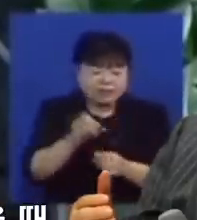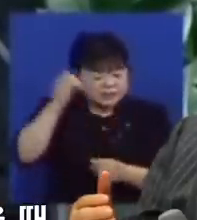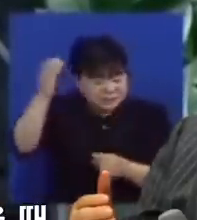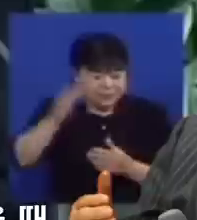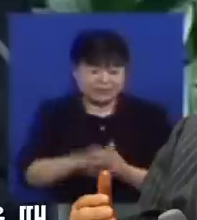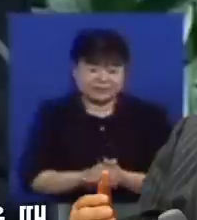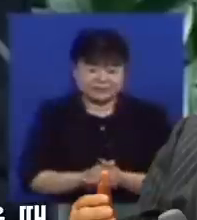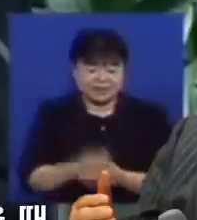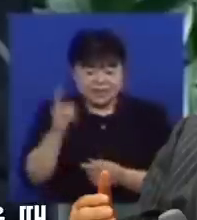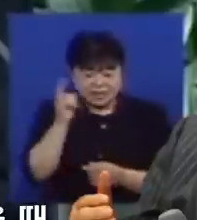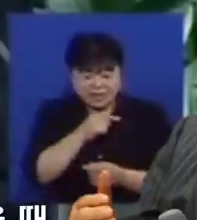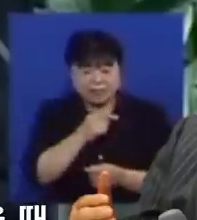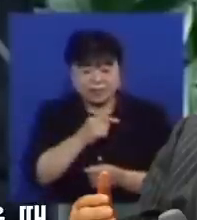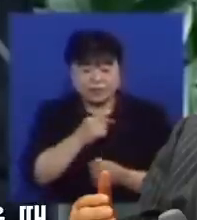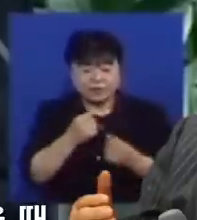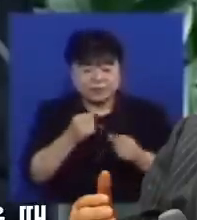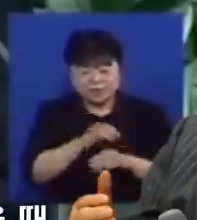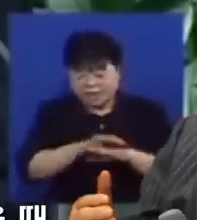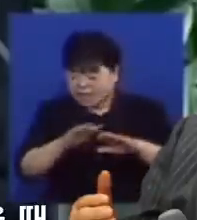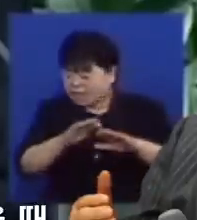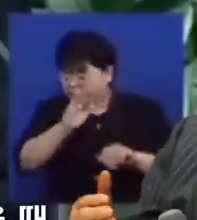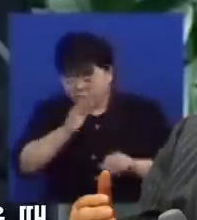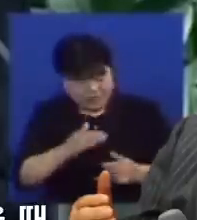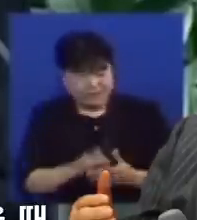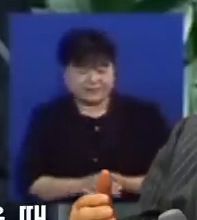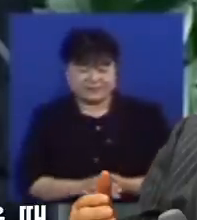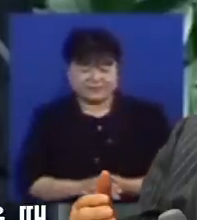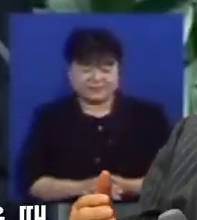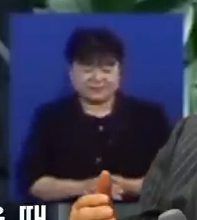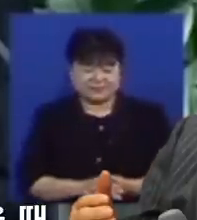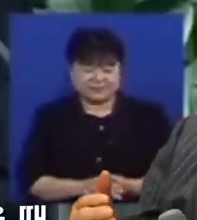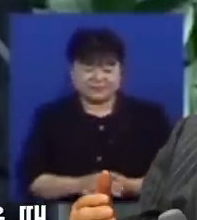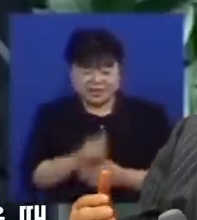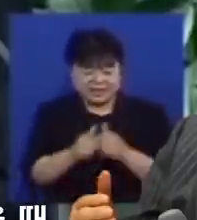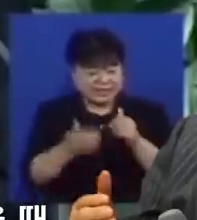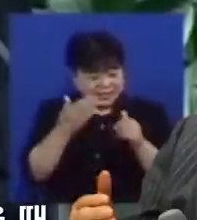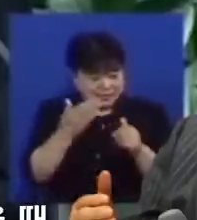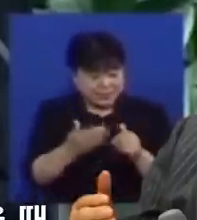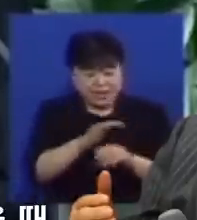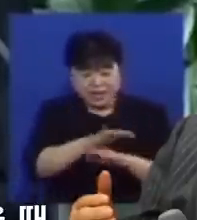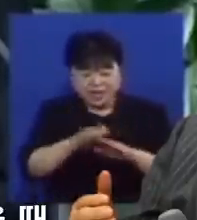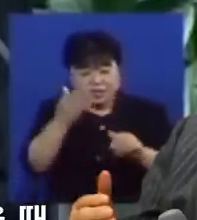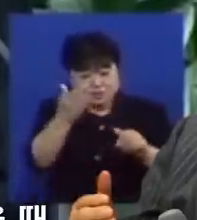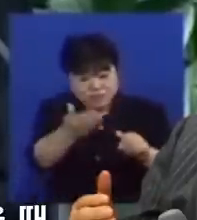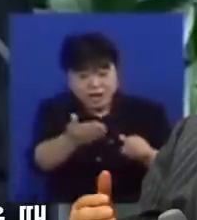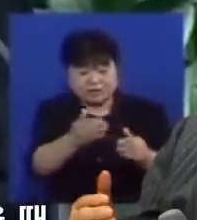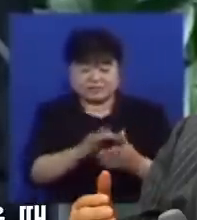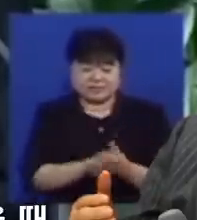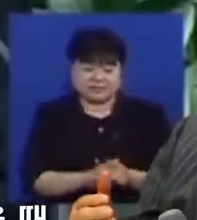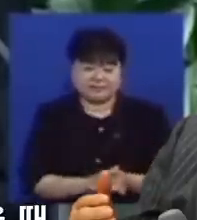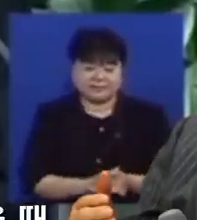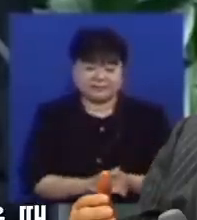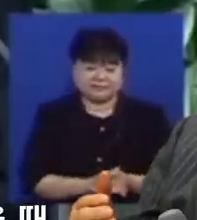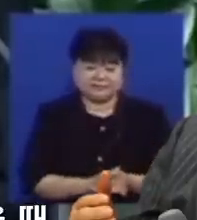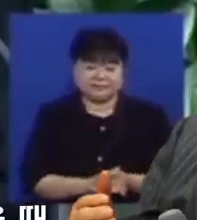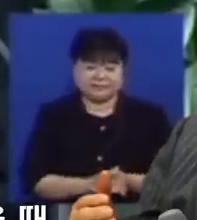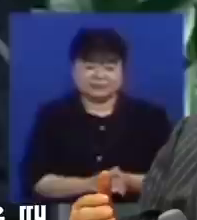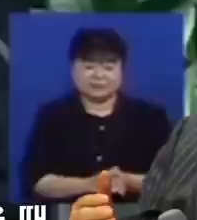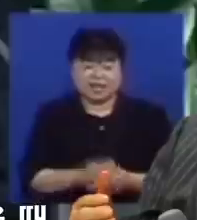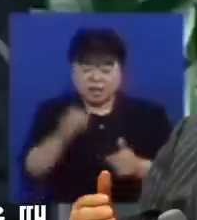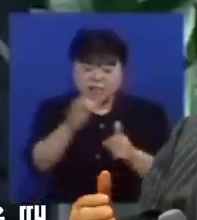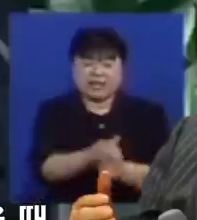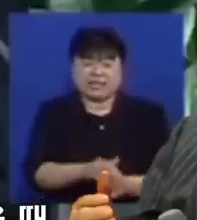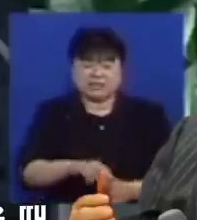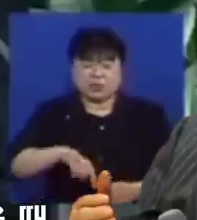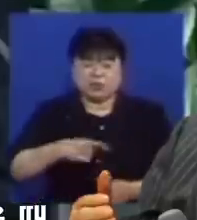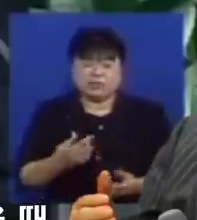것은 나쁜 것 여러분 힘으로 해결 못하지 않아요. 그러므로 하나님이 해결해 주겠다 그러는데 왜 맡기지 않고 자꾸 손에